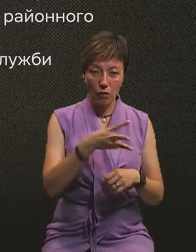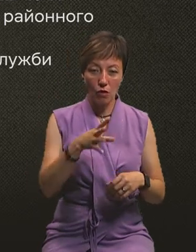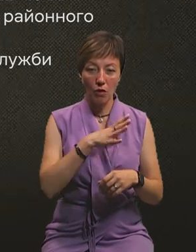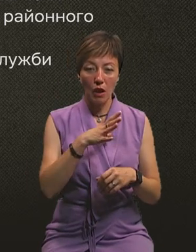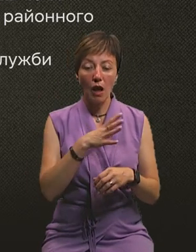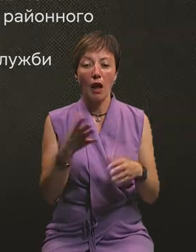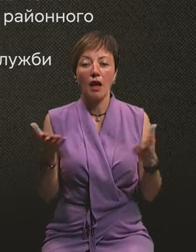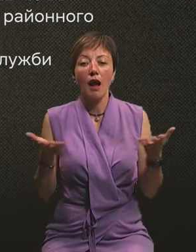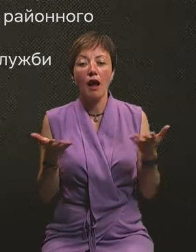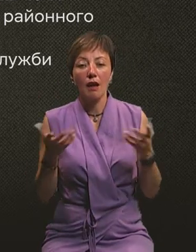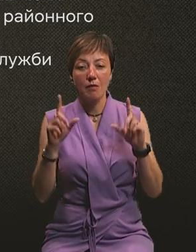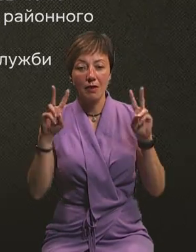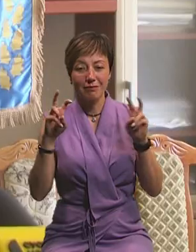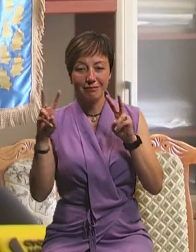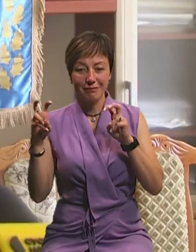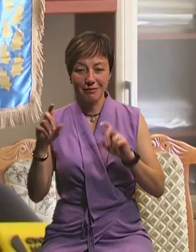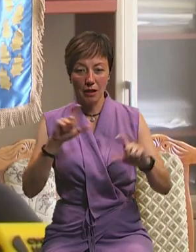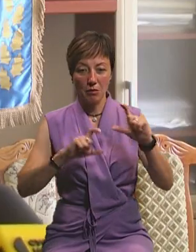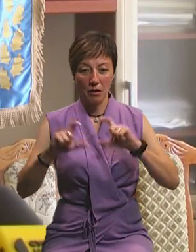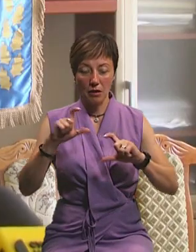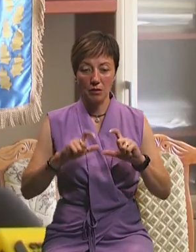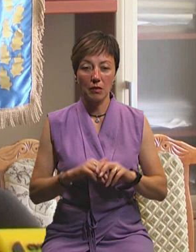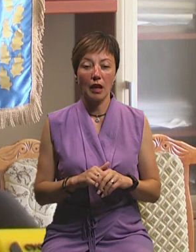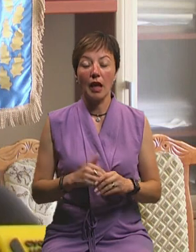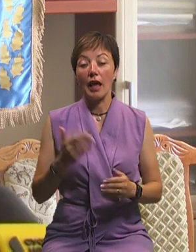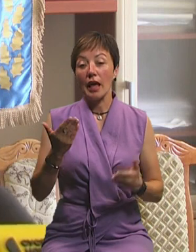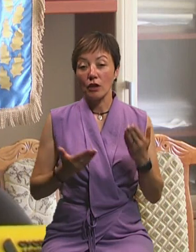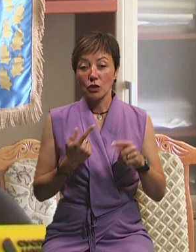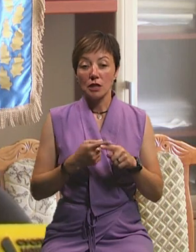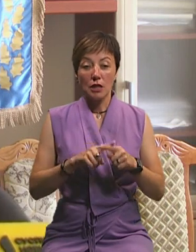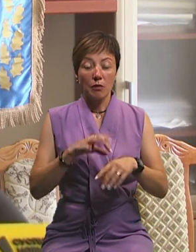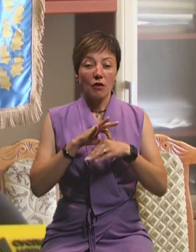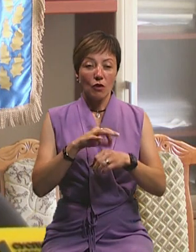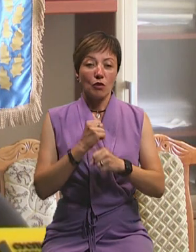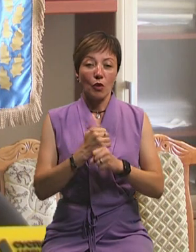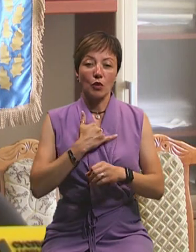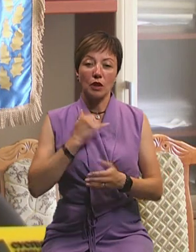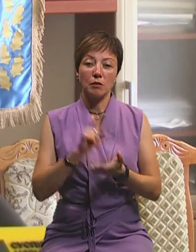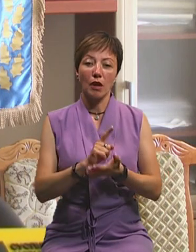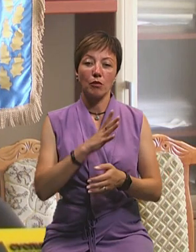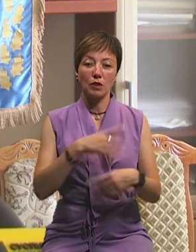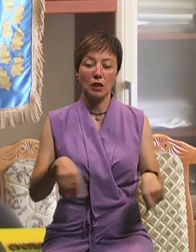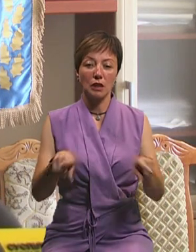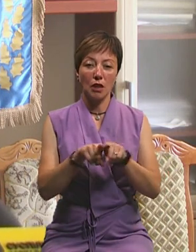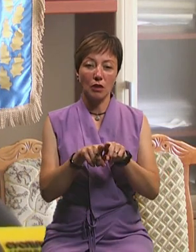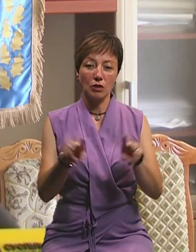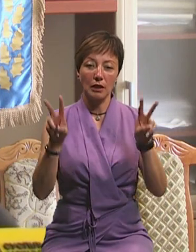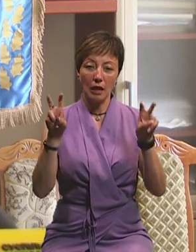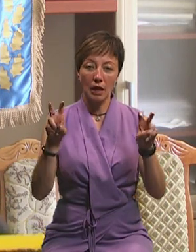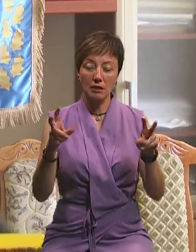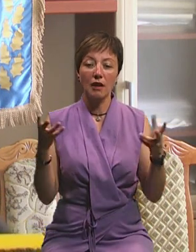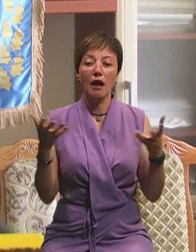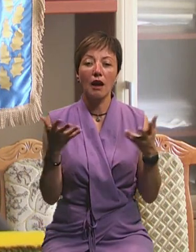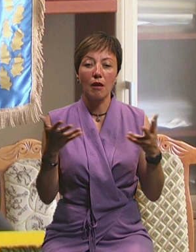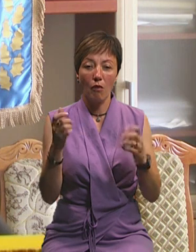якими пестицидами тим більше якщо це навіть проводиться Такі роботи то в нас має бути також назва препарату